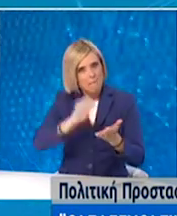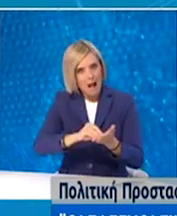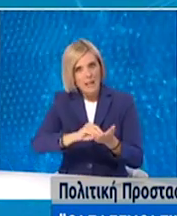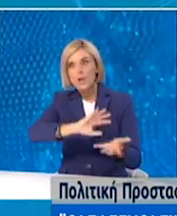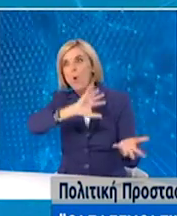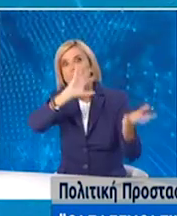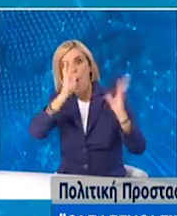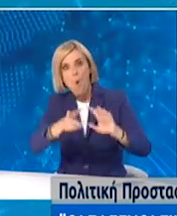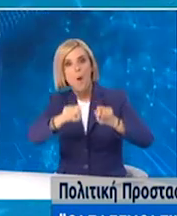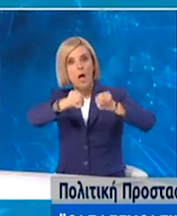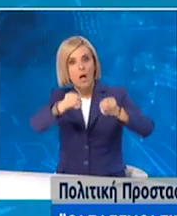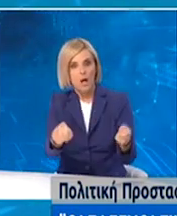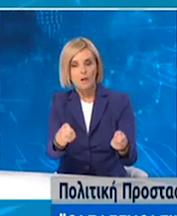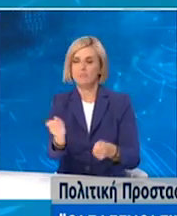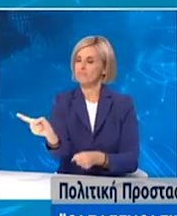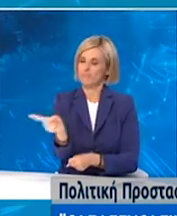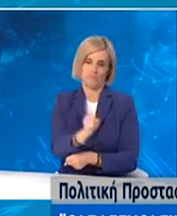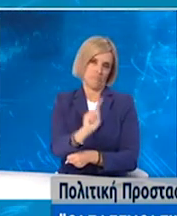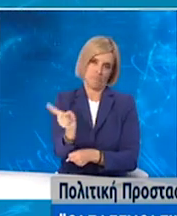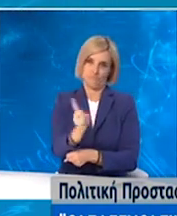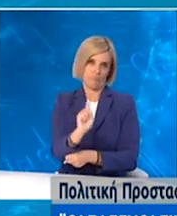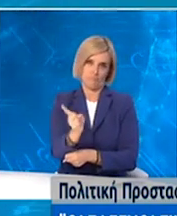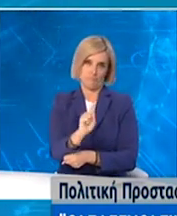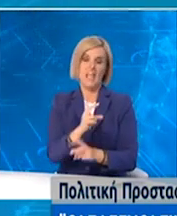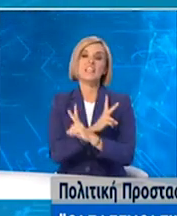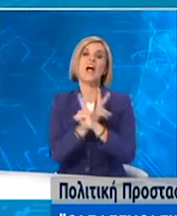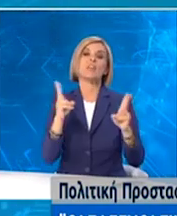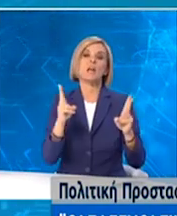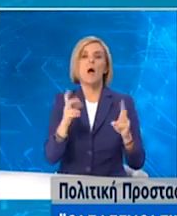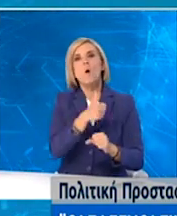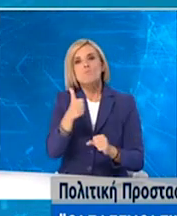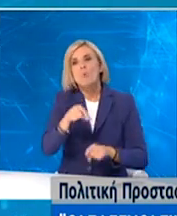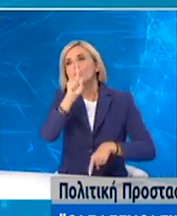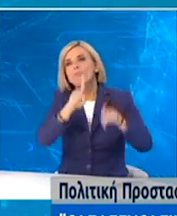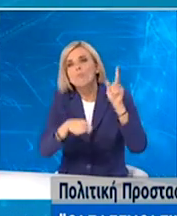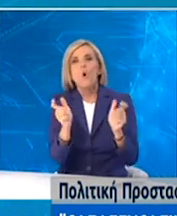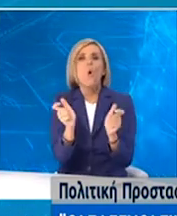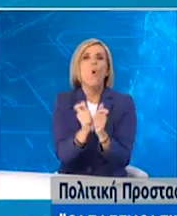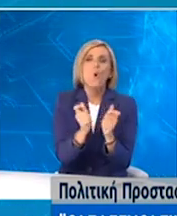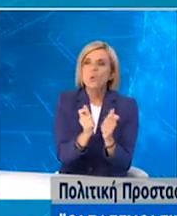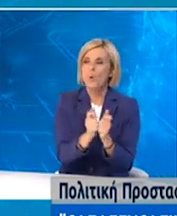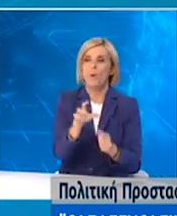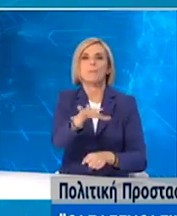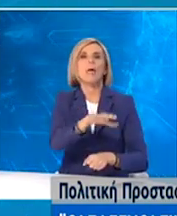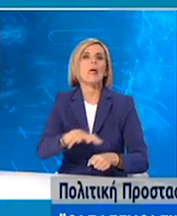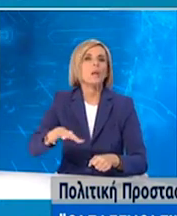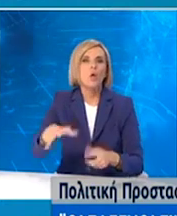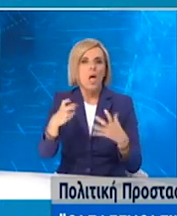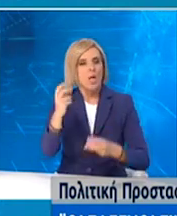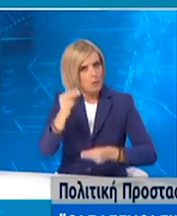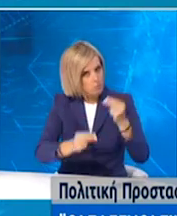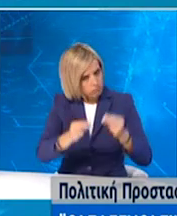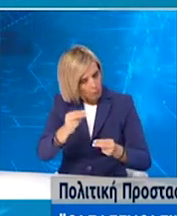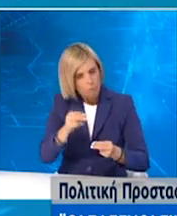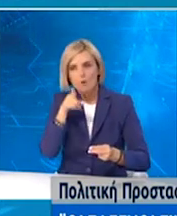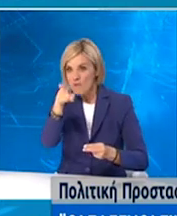οποιοδήποτε επίπεδο και κάτω από οποιασδήποτε συνθήκες. Εντάξει, τα τοπικά lockdown προφανώς είναι μέσα στα εργαλεία τα οποία έχουμε,